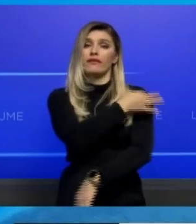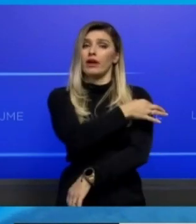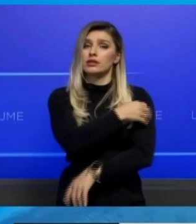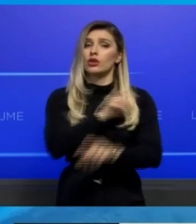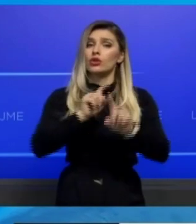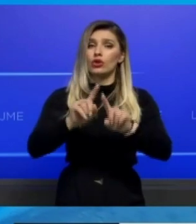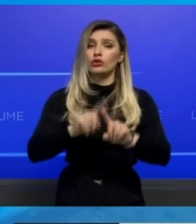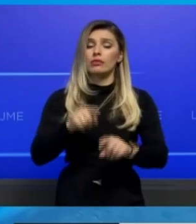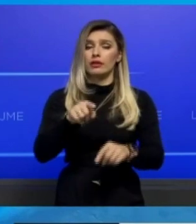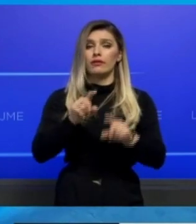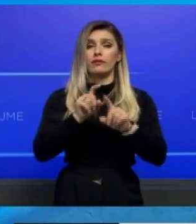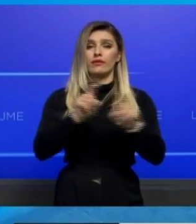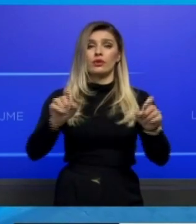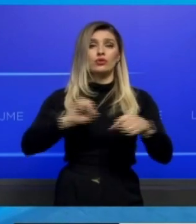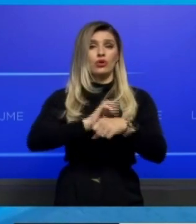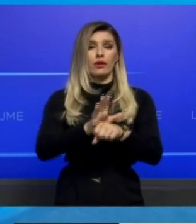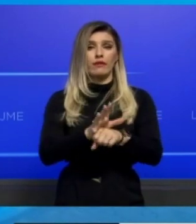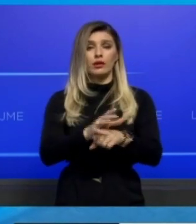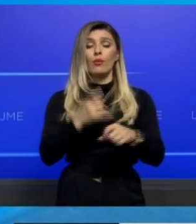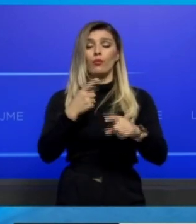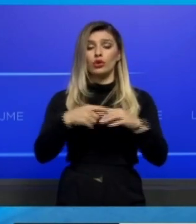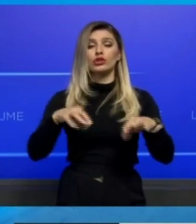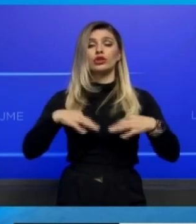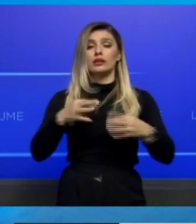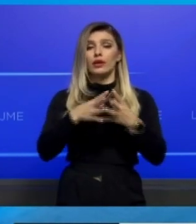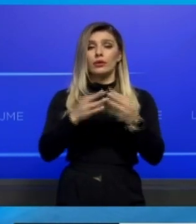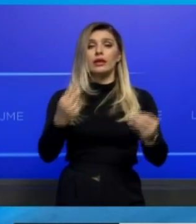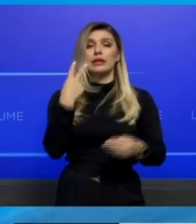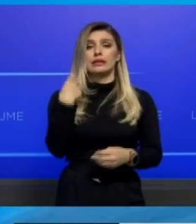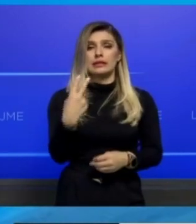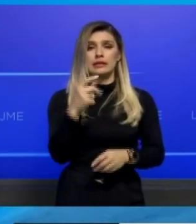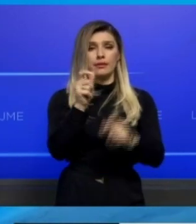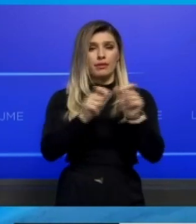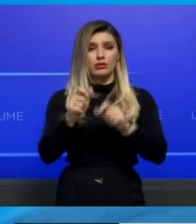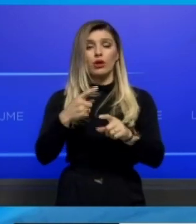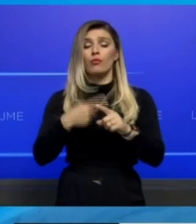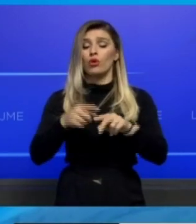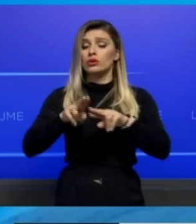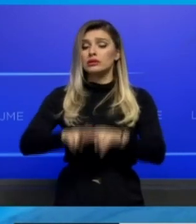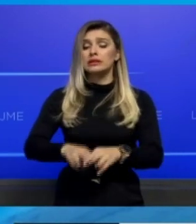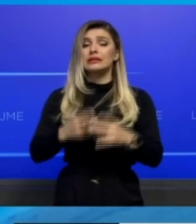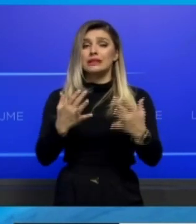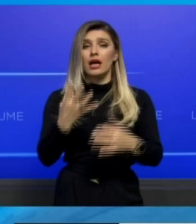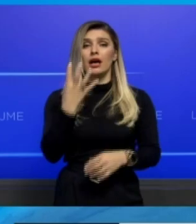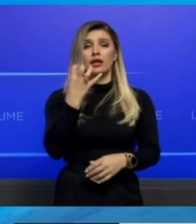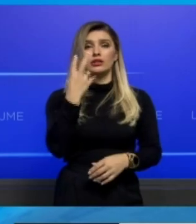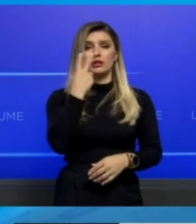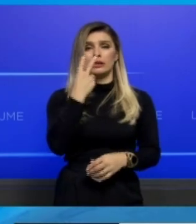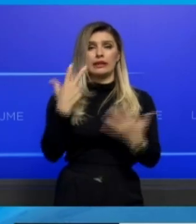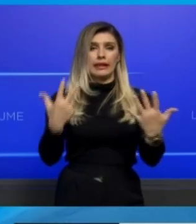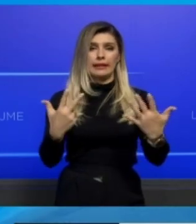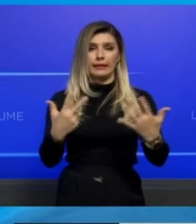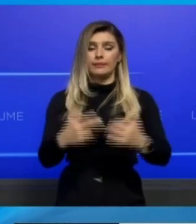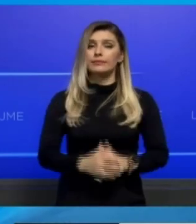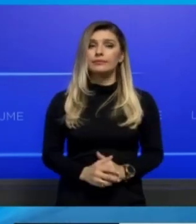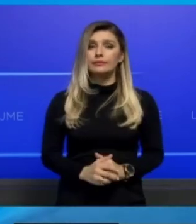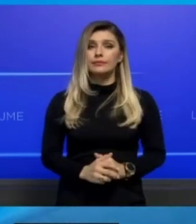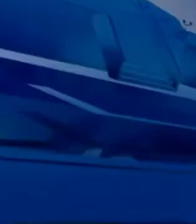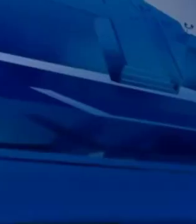kundër COVID-19. E sot janë shëruar 20 qytetarë, derisa numri rasteve aktive mbetet 428.